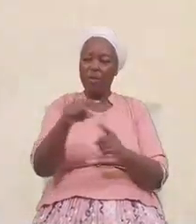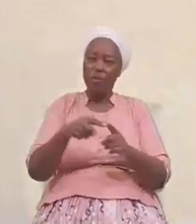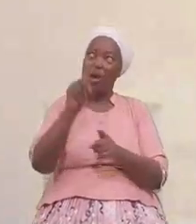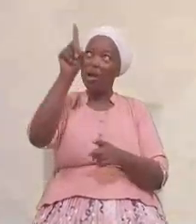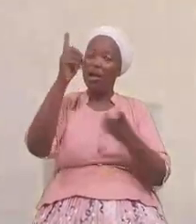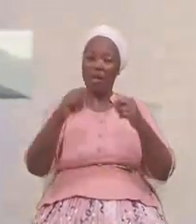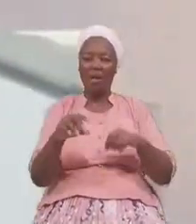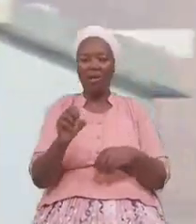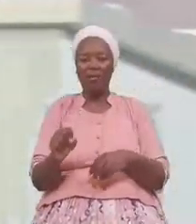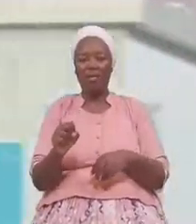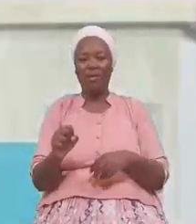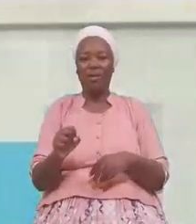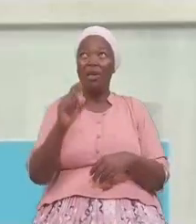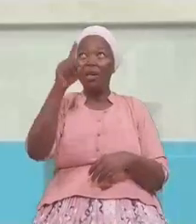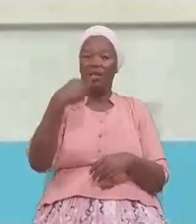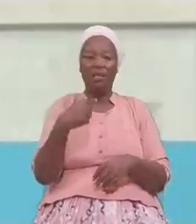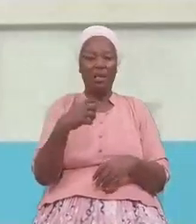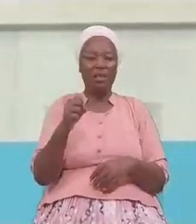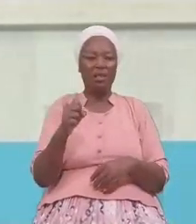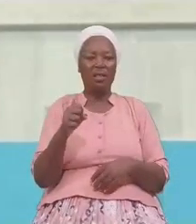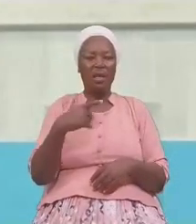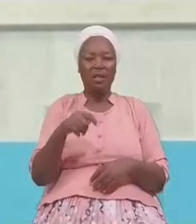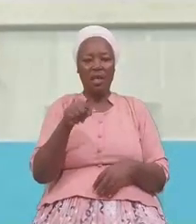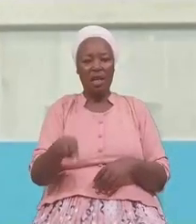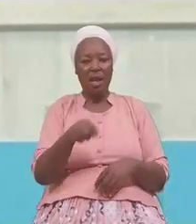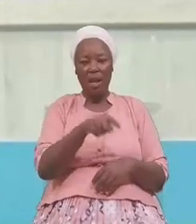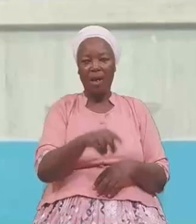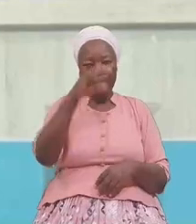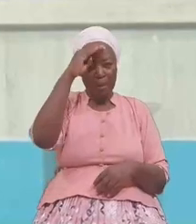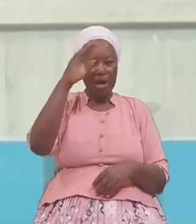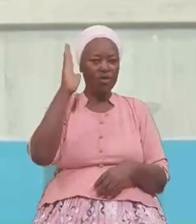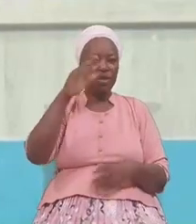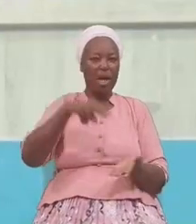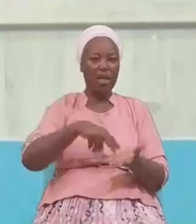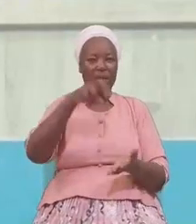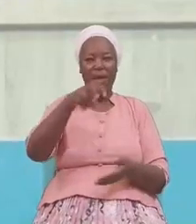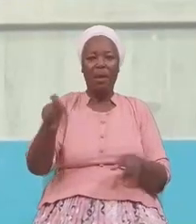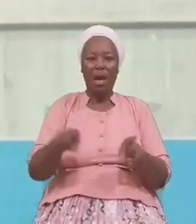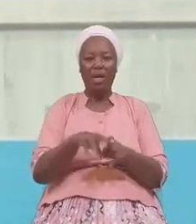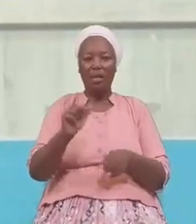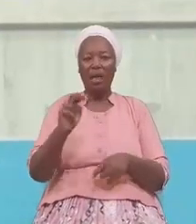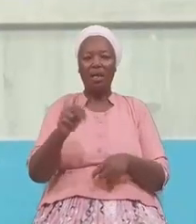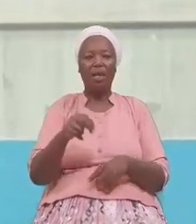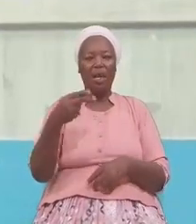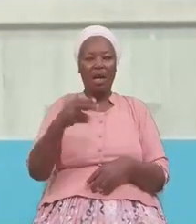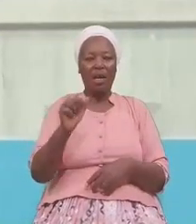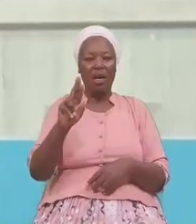on dit, le paralytique, le boiteux sautera comme un cerf et la langue du